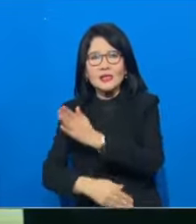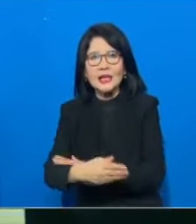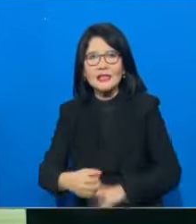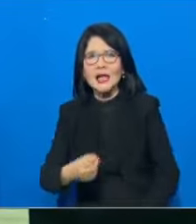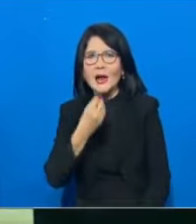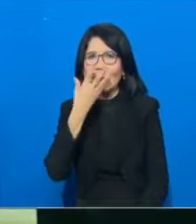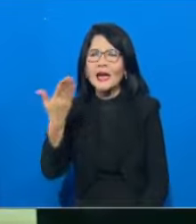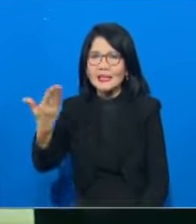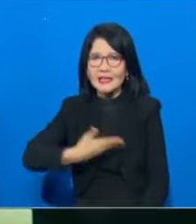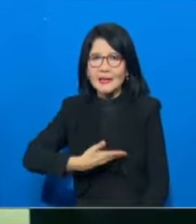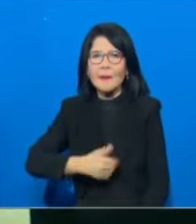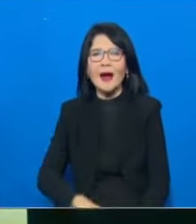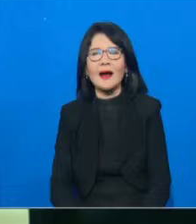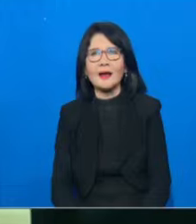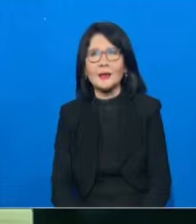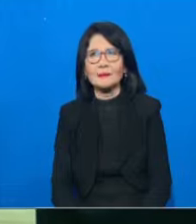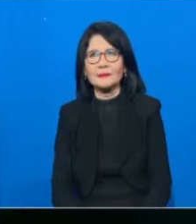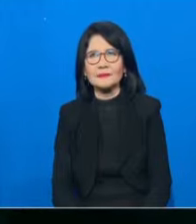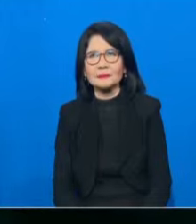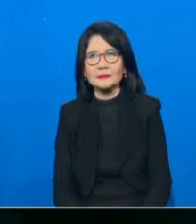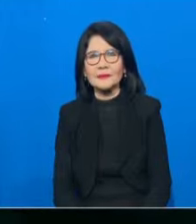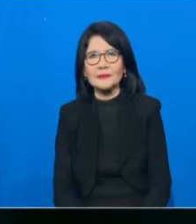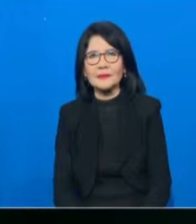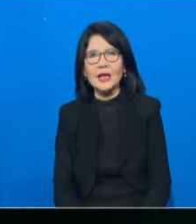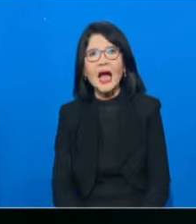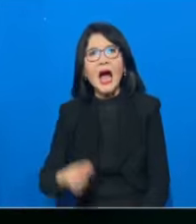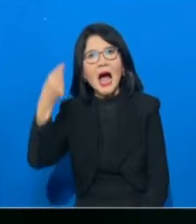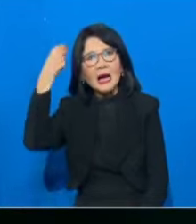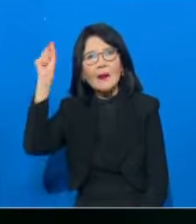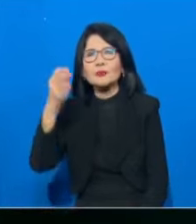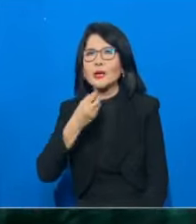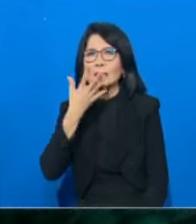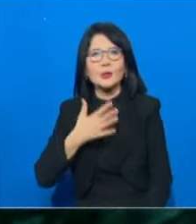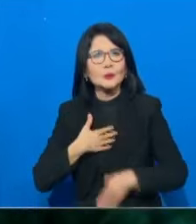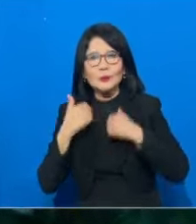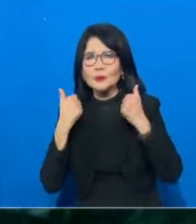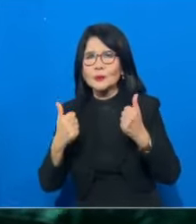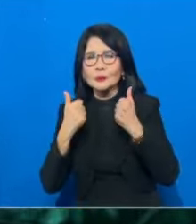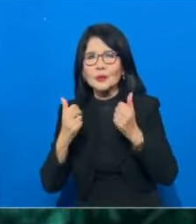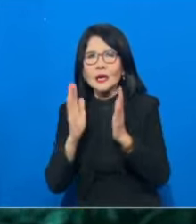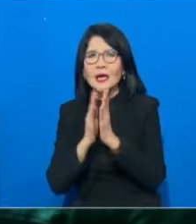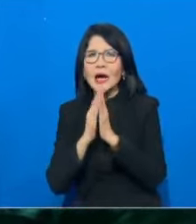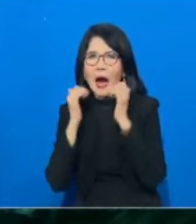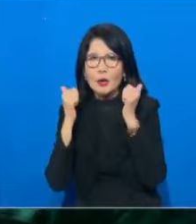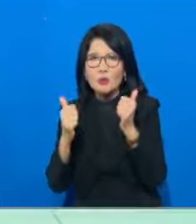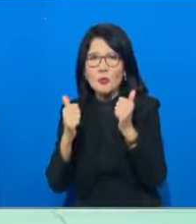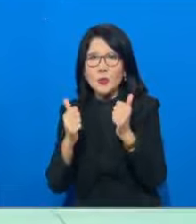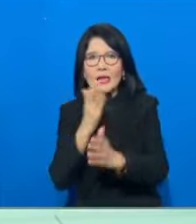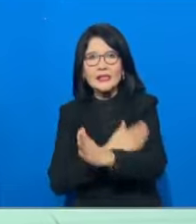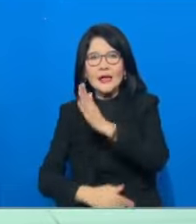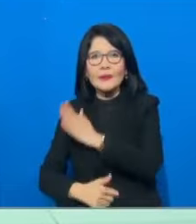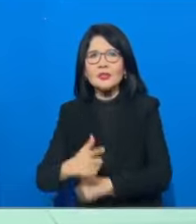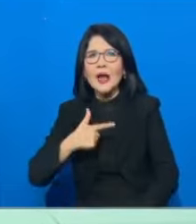mahwaabil di Kus Unesa Pi Kus mengakuag mahasiswa disabilitas yangu